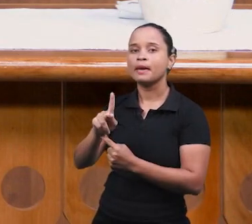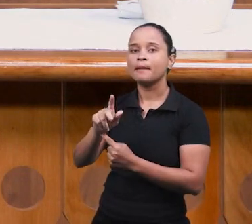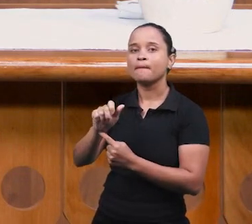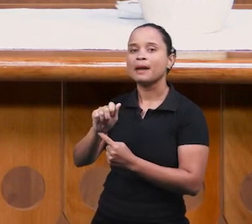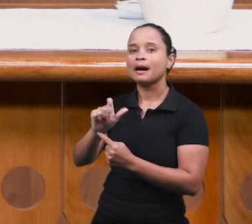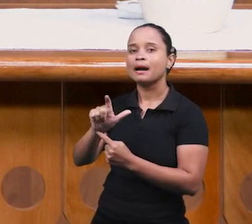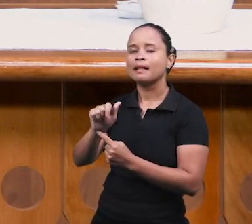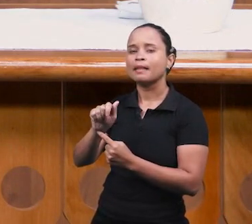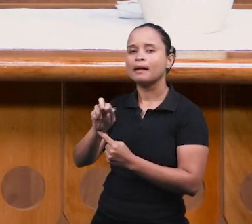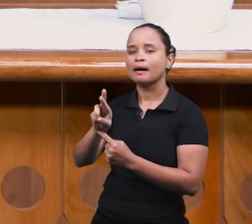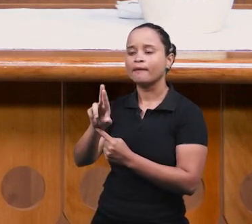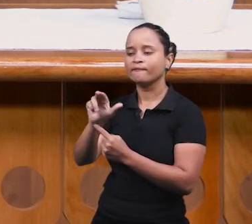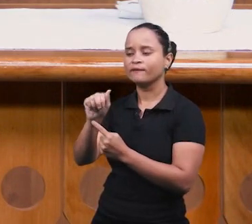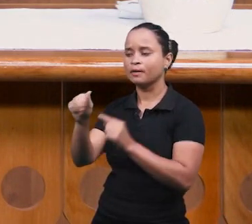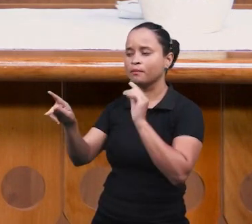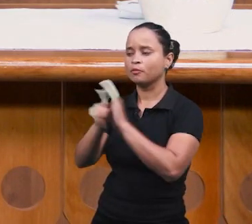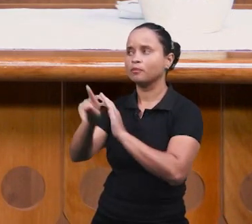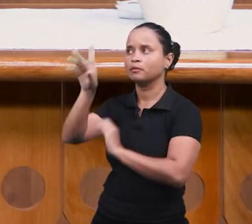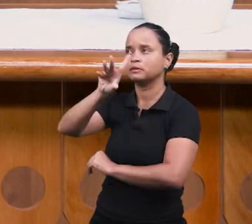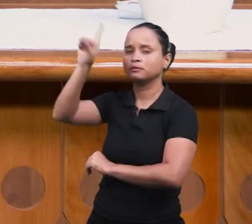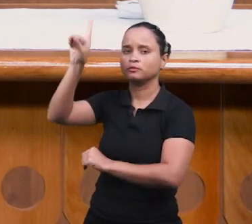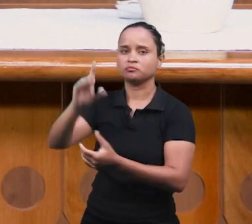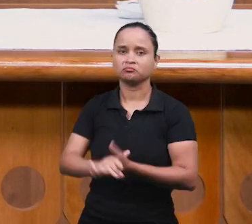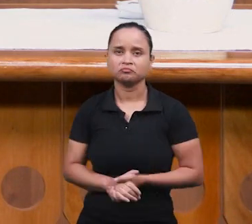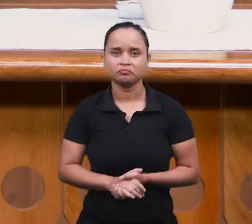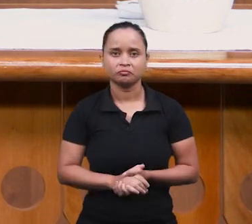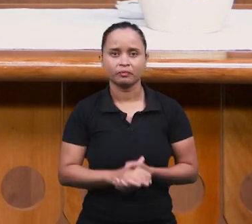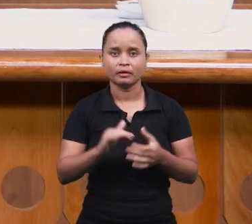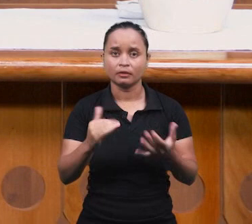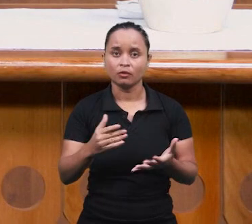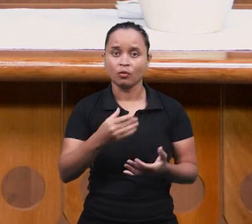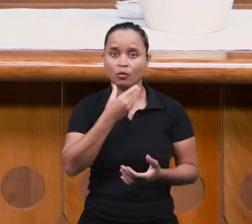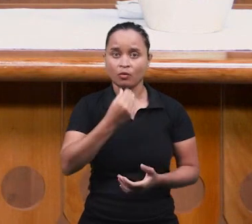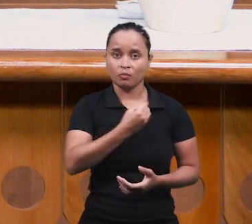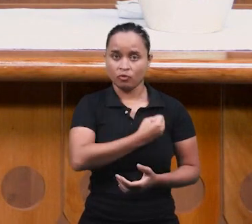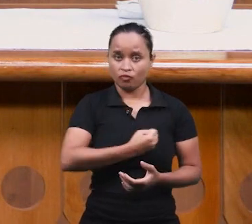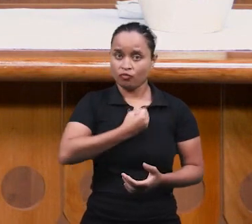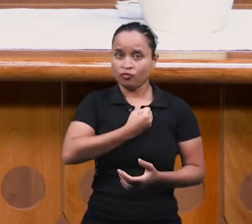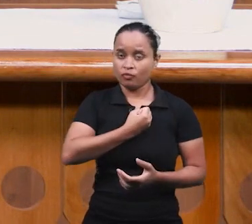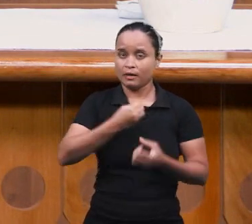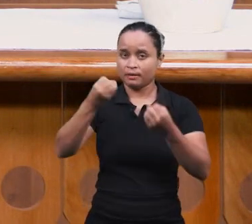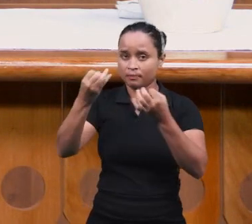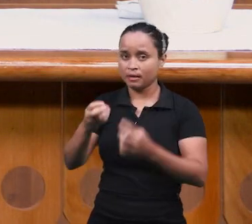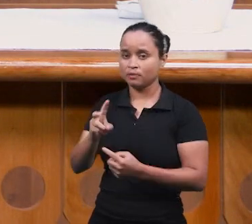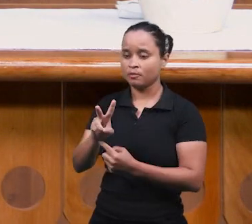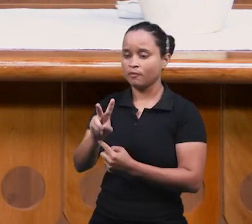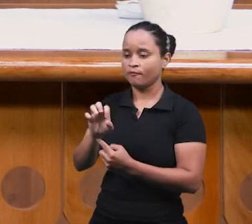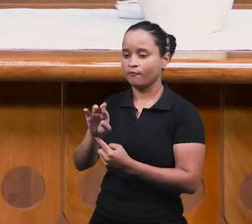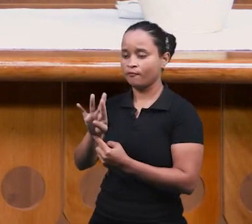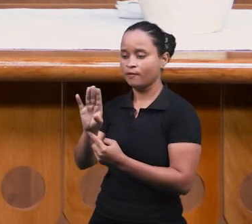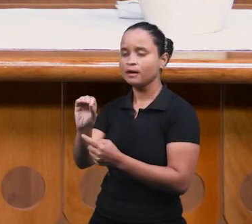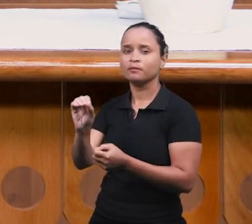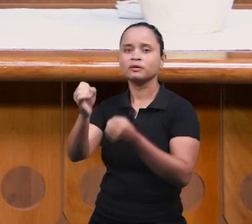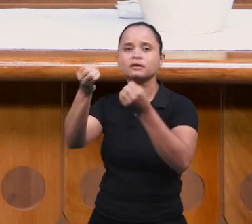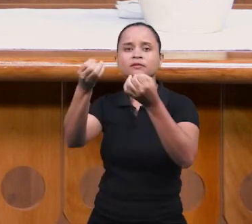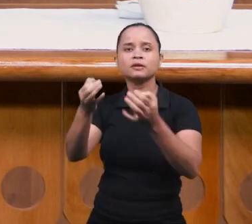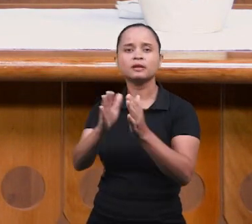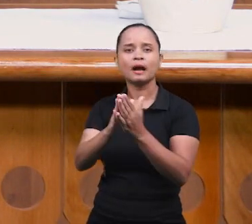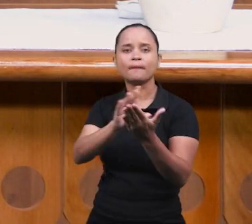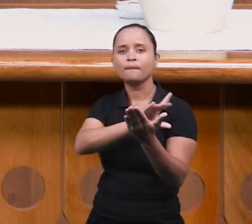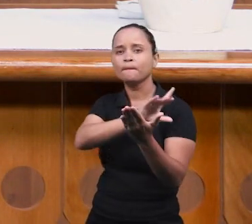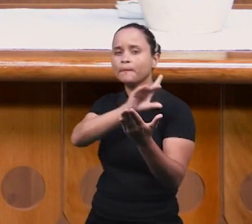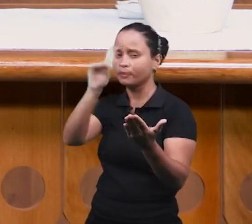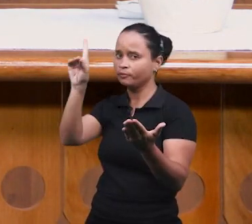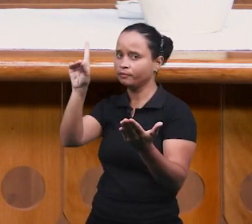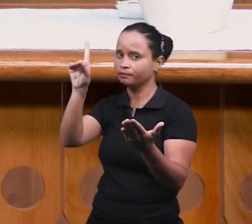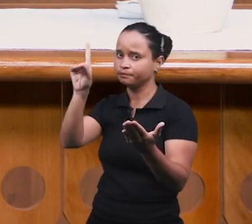c'est la parole de Dieu. Quand Jean parle à propos du Verbe, il parle de la parole. La